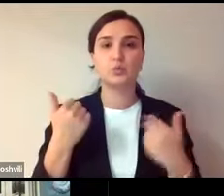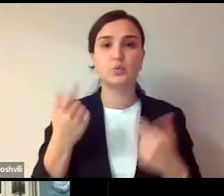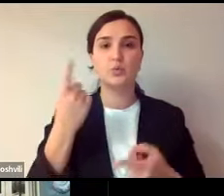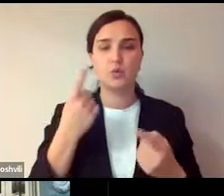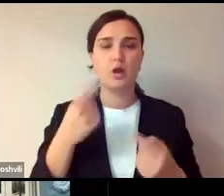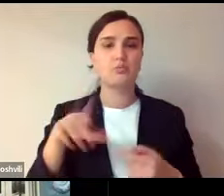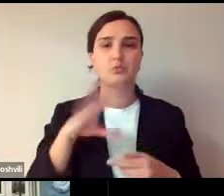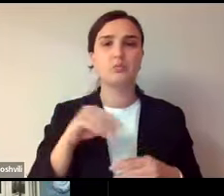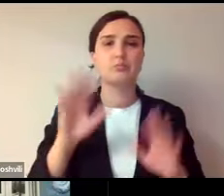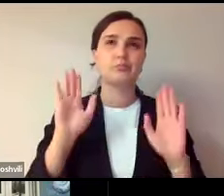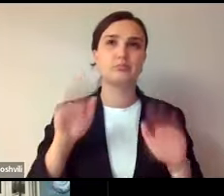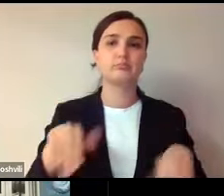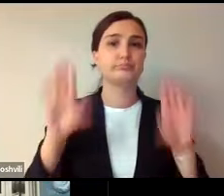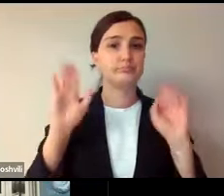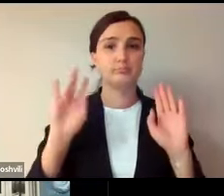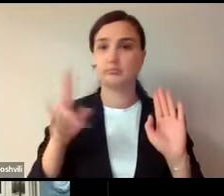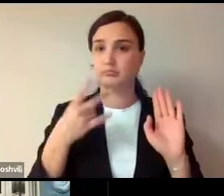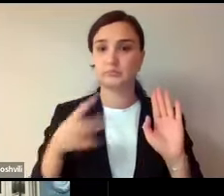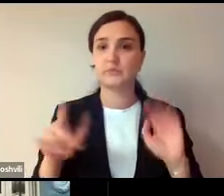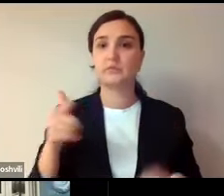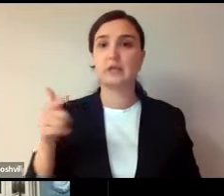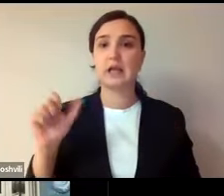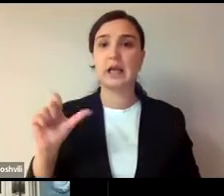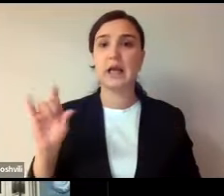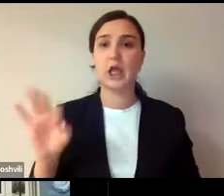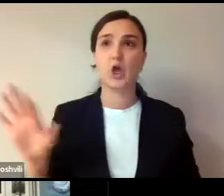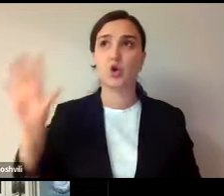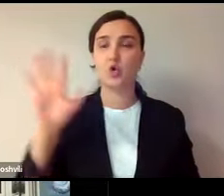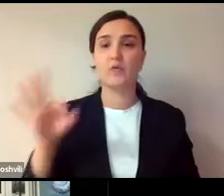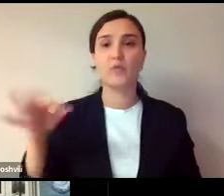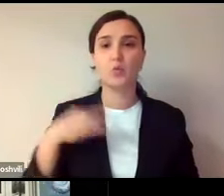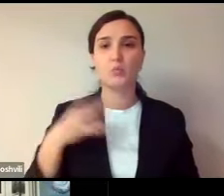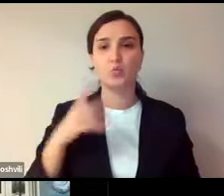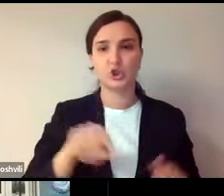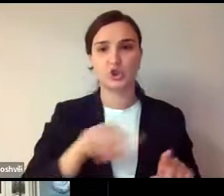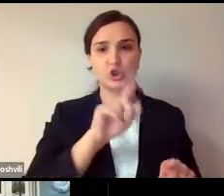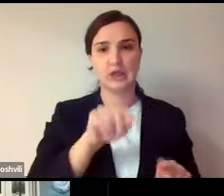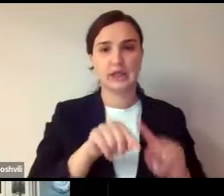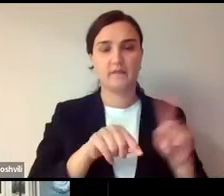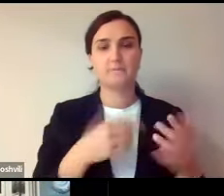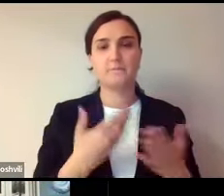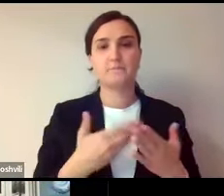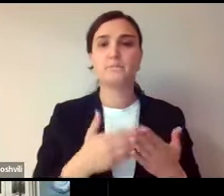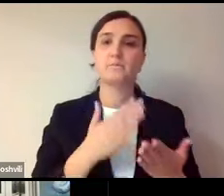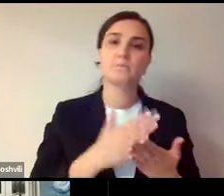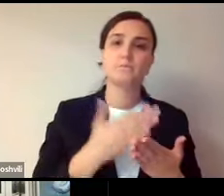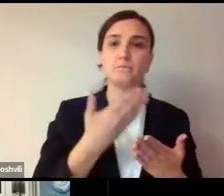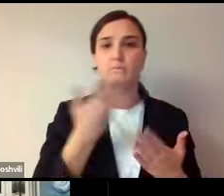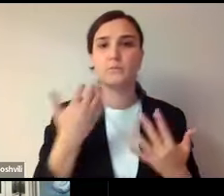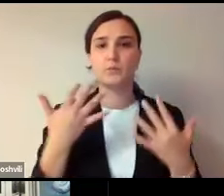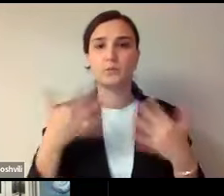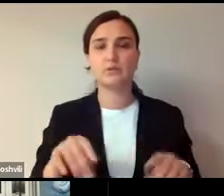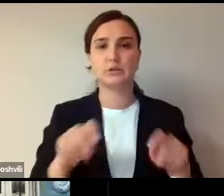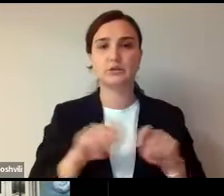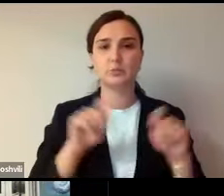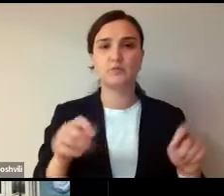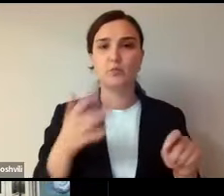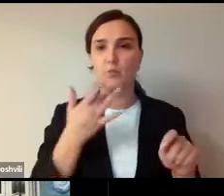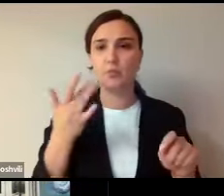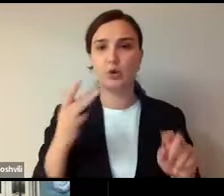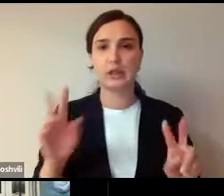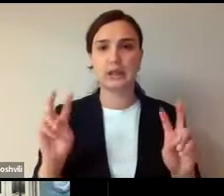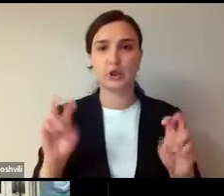დავიხიოთ, იმიტომ რომ გაერო გვეუბნება, რომ უნდა დავსვათ შემდეგი კითხვები. მაგალითად, არსებობს თუ არა უკვე შექმნილი პოლიტიკის დოკუმენტი?